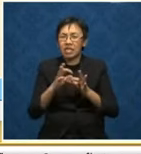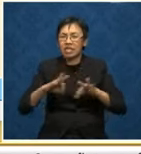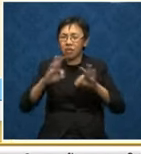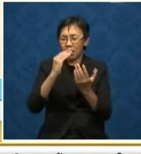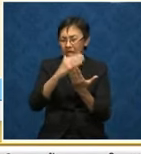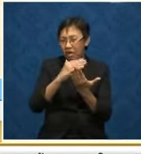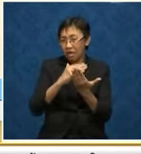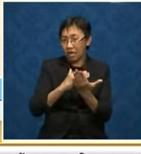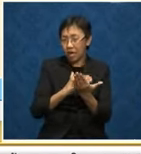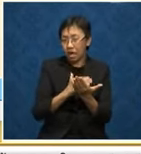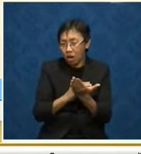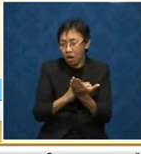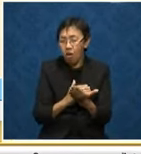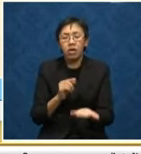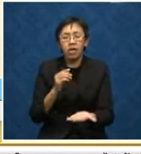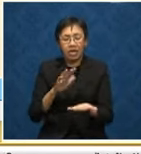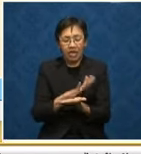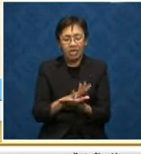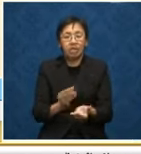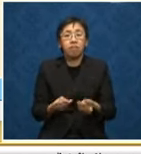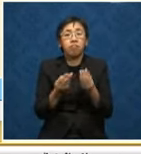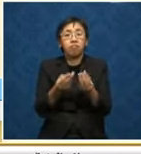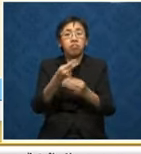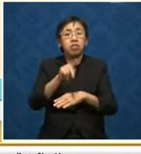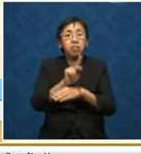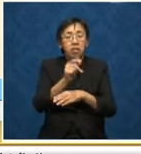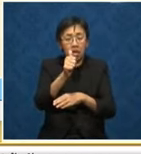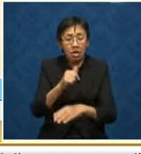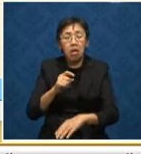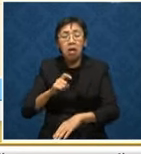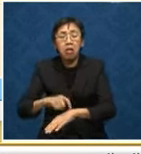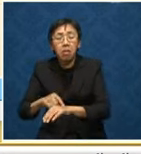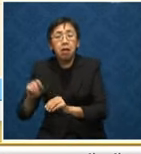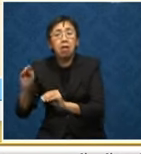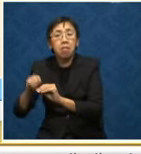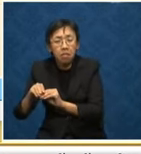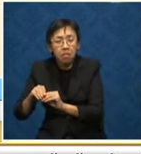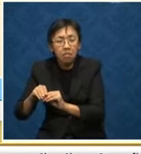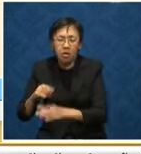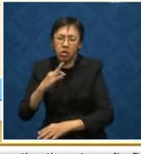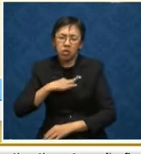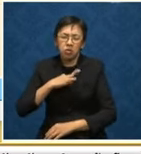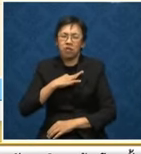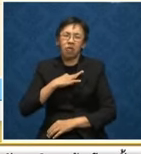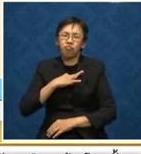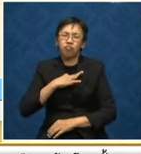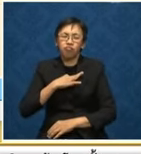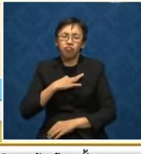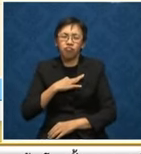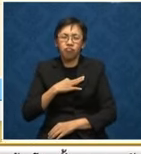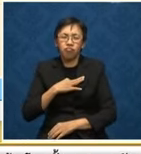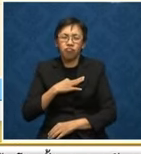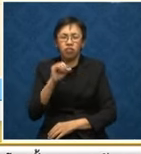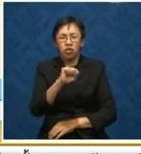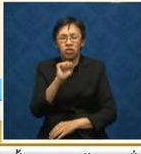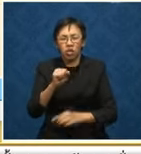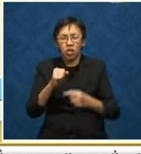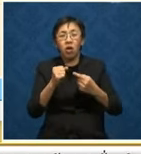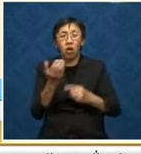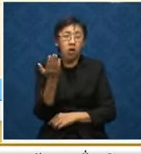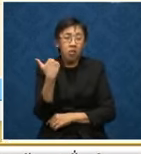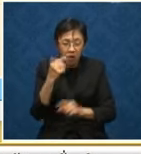างๆเราก็สามารถส่งท่านประธานได้แต่ถ้าจะเพิ่มเวลานะครับผมคิดว่าเพิ่มจำนวนสมาชิกจ